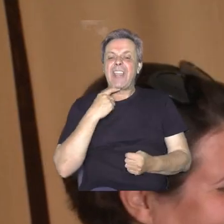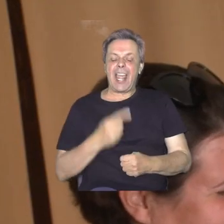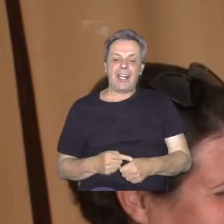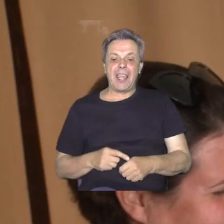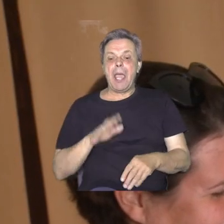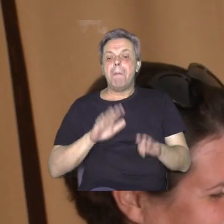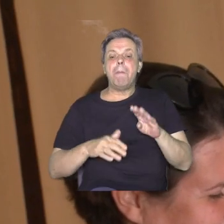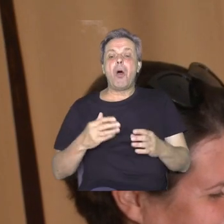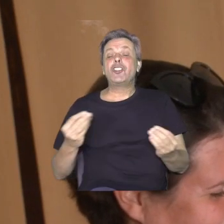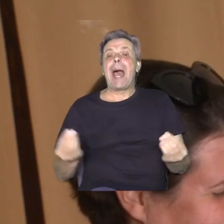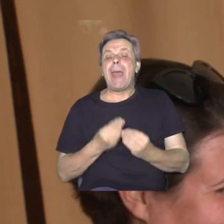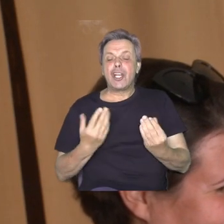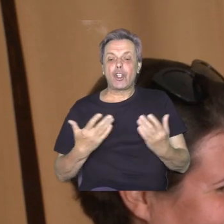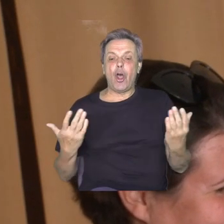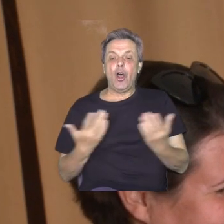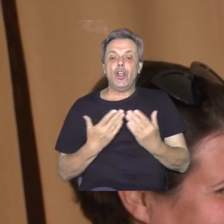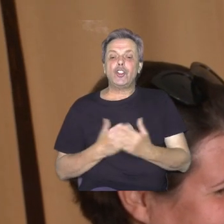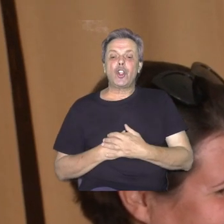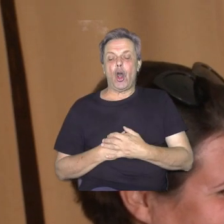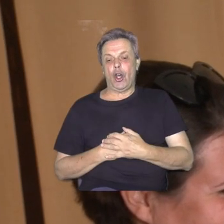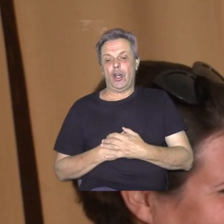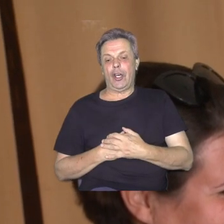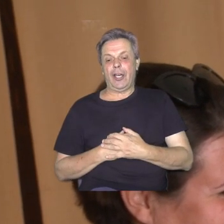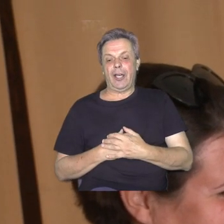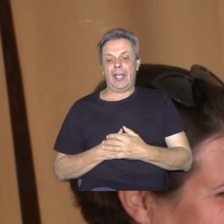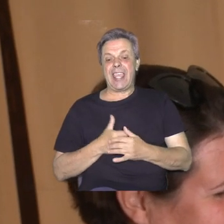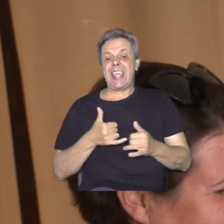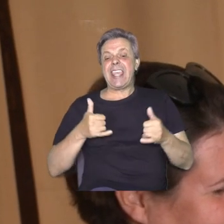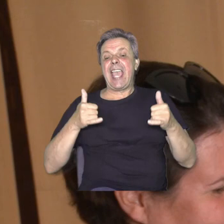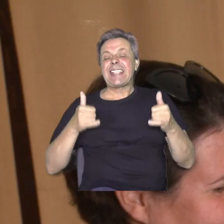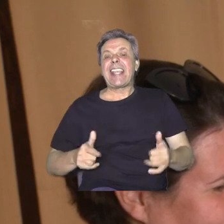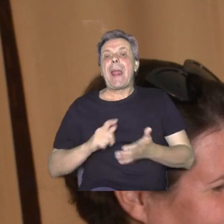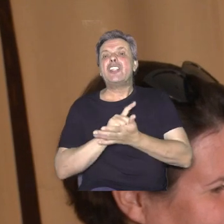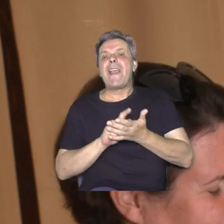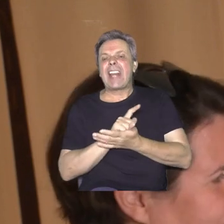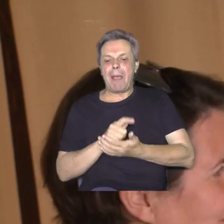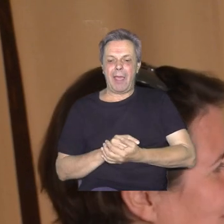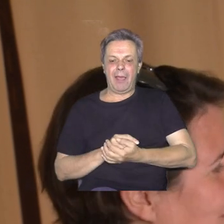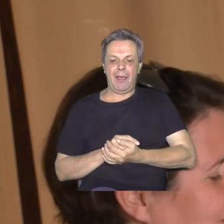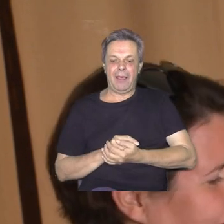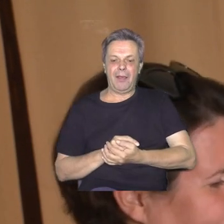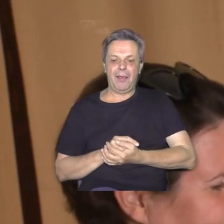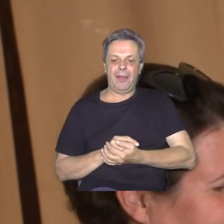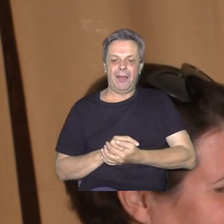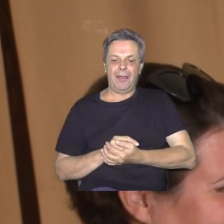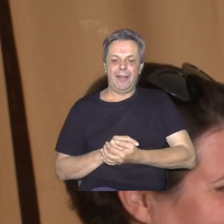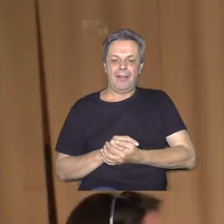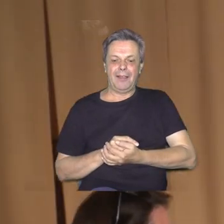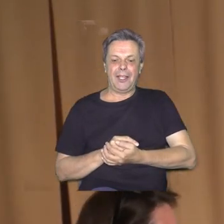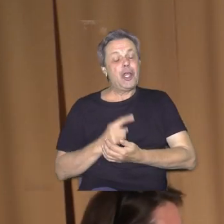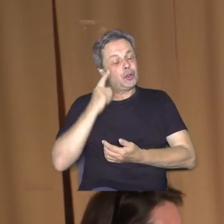rekli. Možda nešto što je za današnje vrijeme